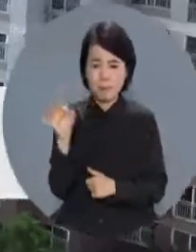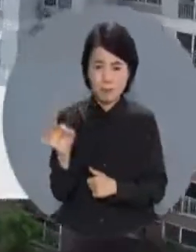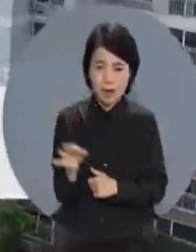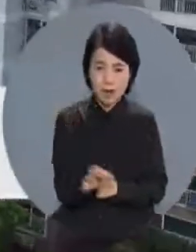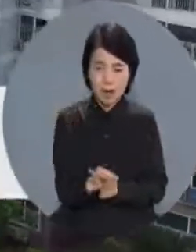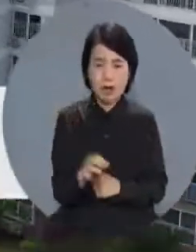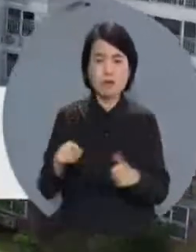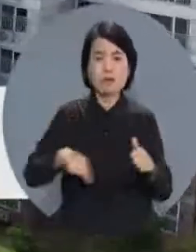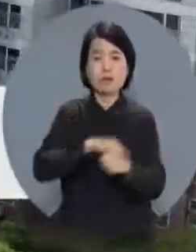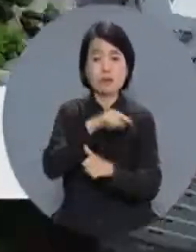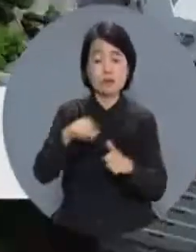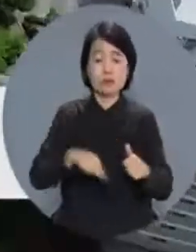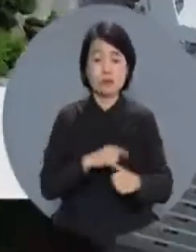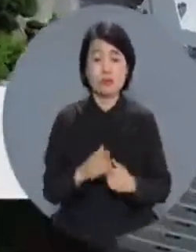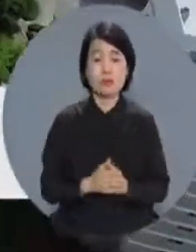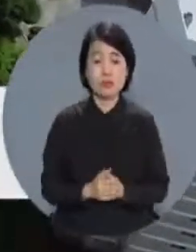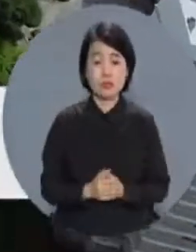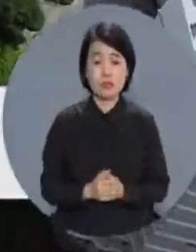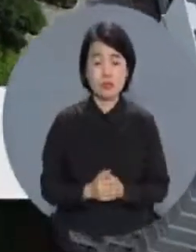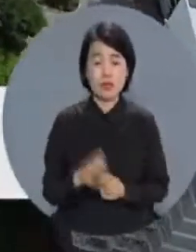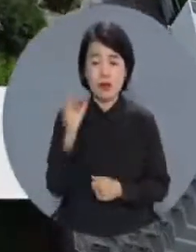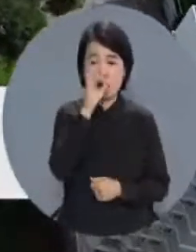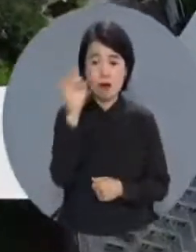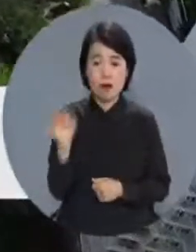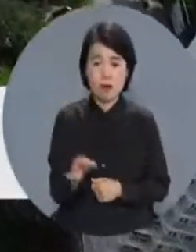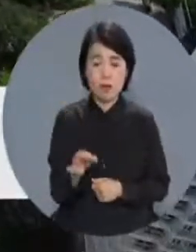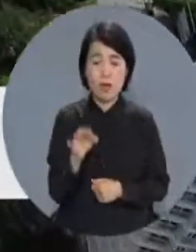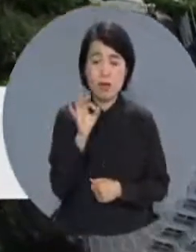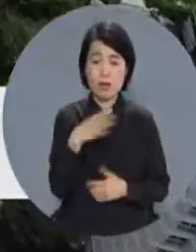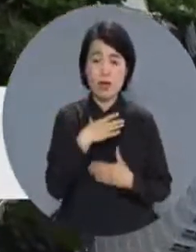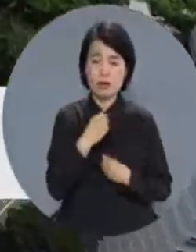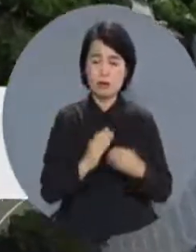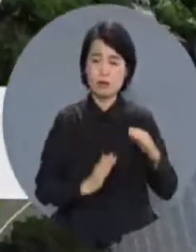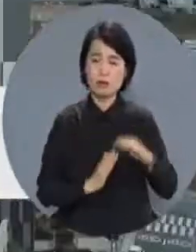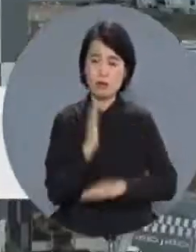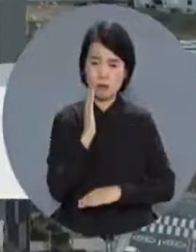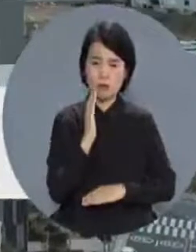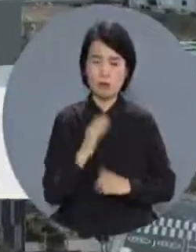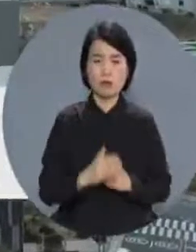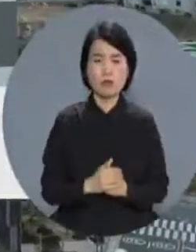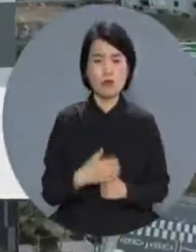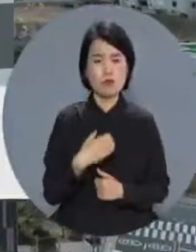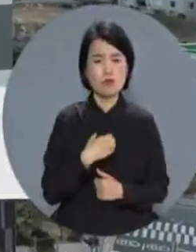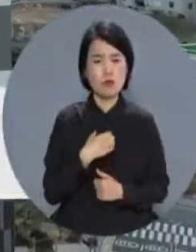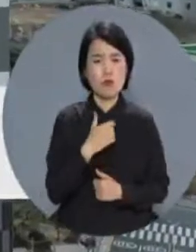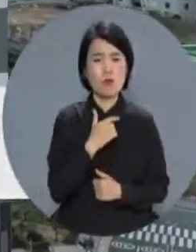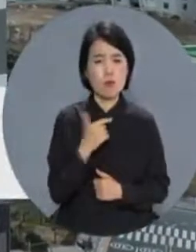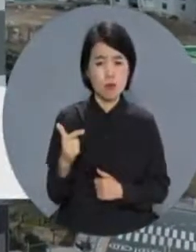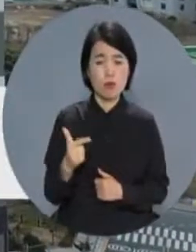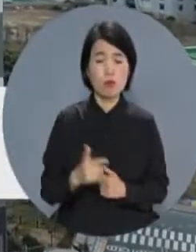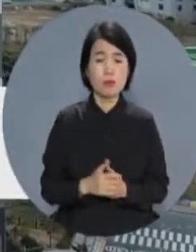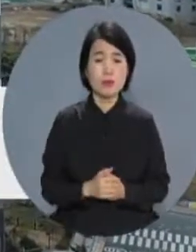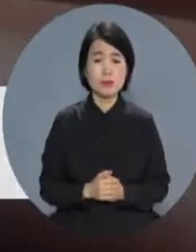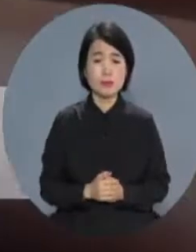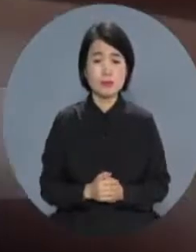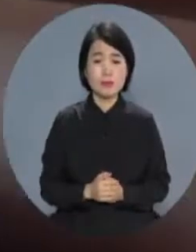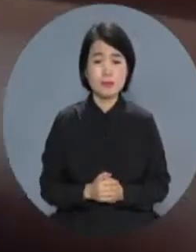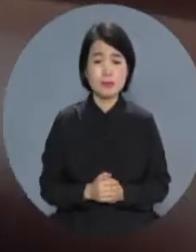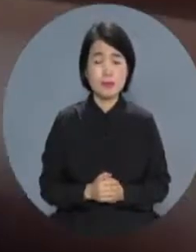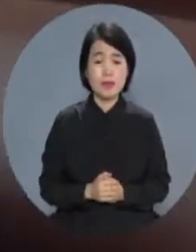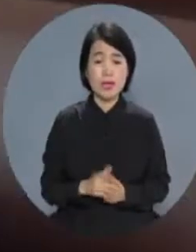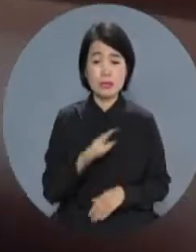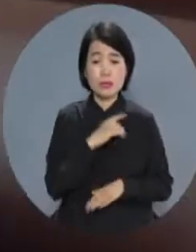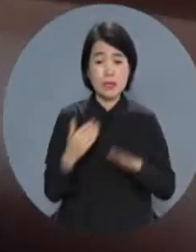시작하는 분위기입니다. 하락폭이 가격 안정화 수준을 넘어서고 있다며 우려하는 목소리가 나올 정도입니다.